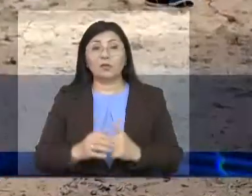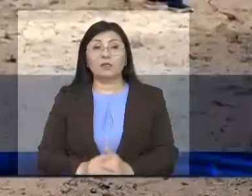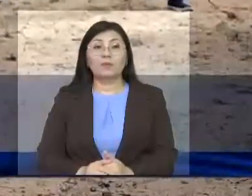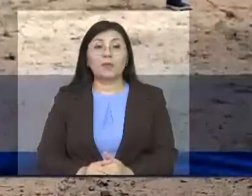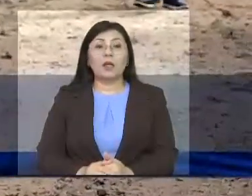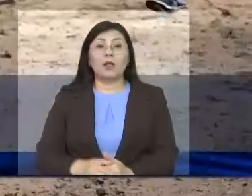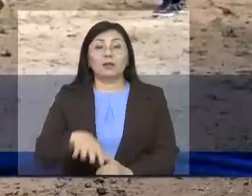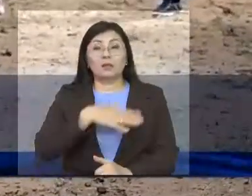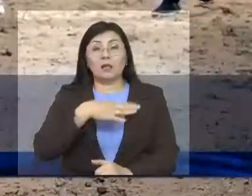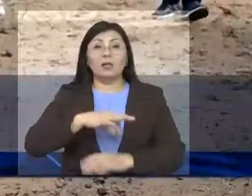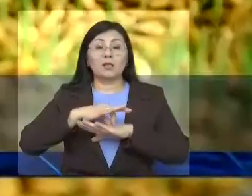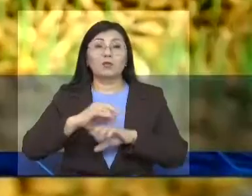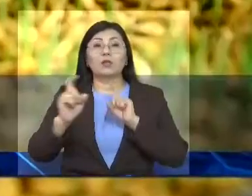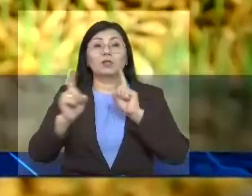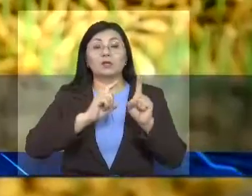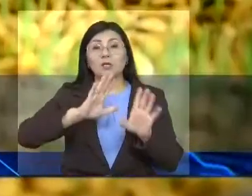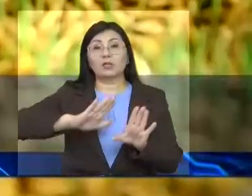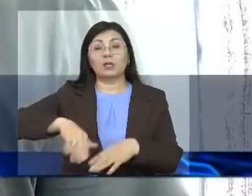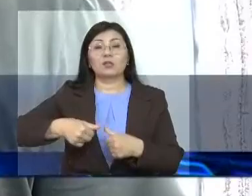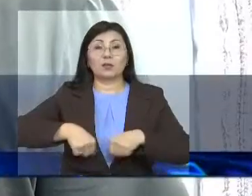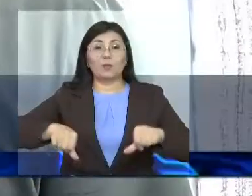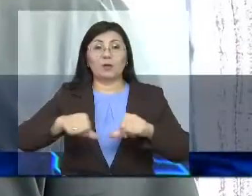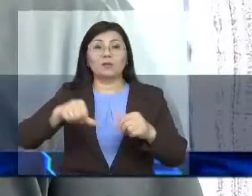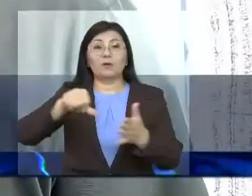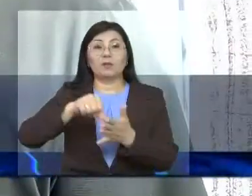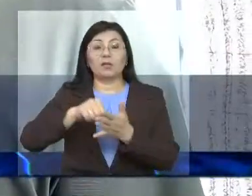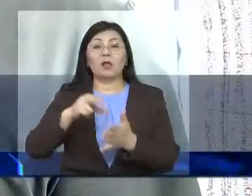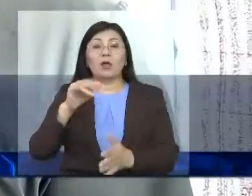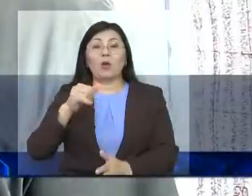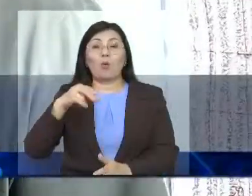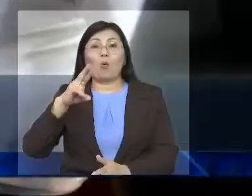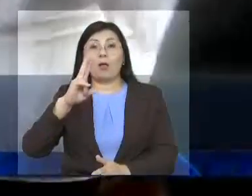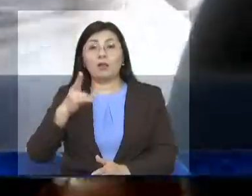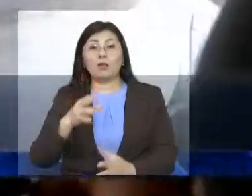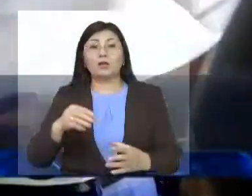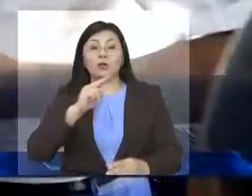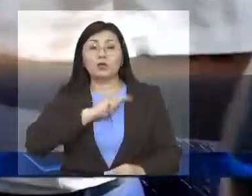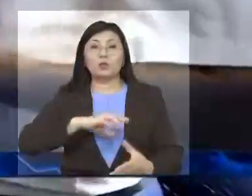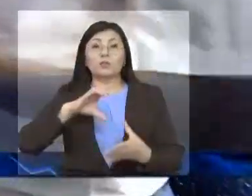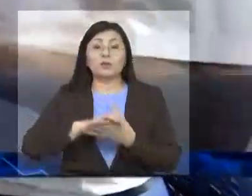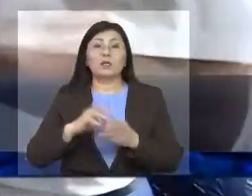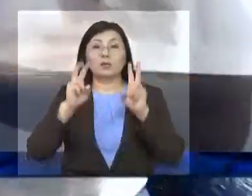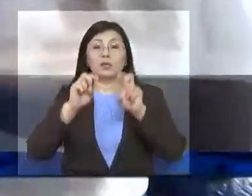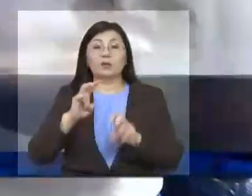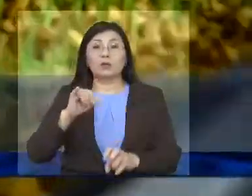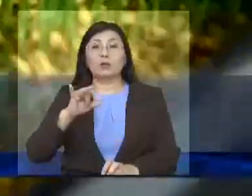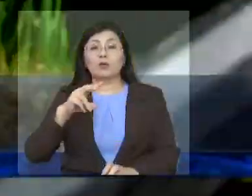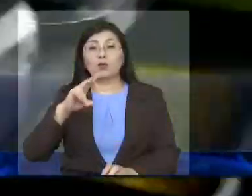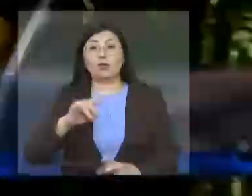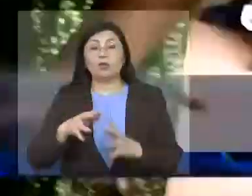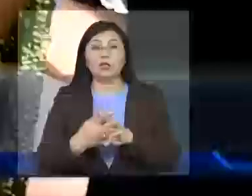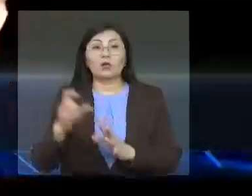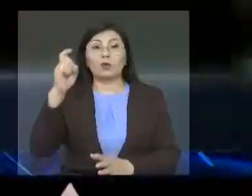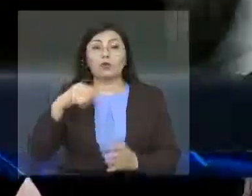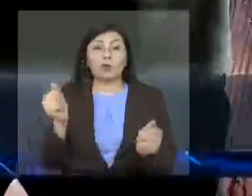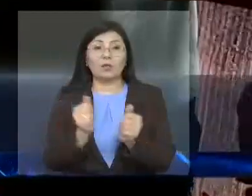Ашық аспан астында өткен жиыннан соң экспедиция мүшелері Қуандық Сақиұлының жұмысымен танысты. Нұрлы шаруа қожалығы жанында гидропоника тәсілі